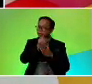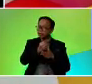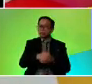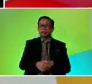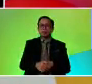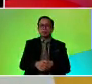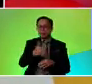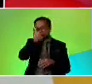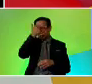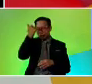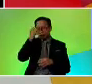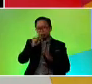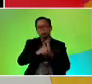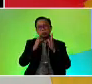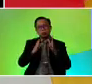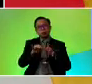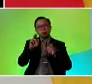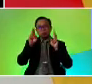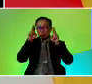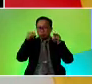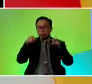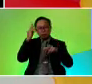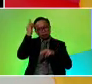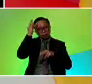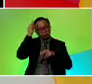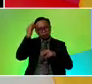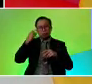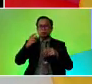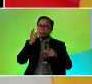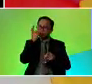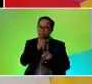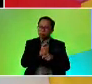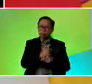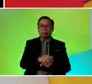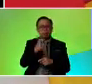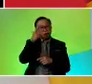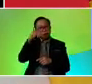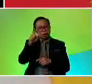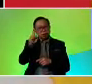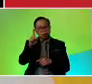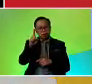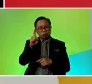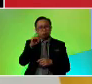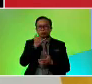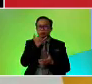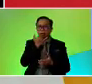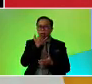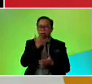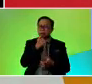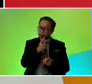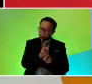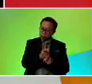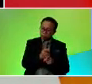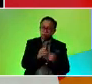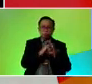menyebabkan seseorang itu ketidak upayaan berpikir secara rasional yaitu melihat sesuatu yang negatif sebagai Loji contohnya